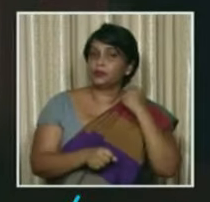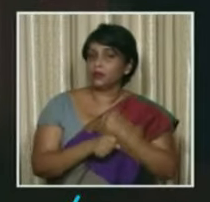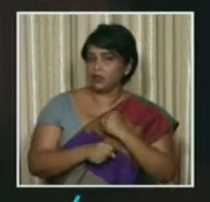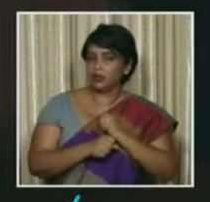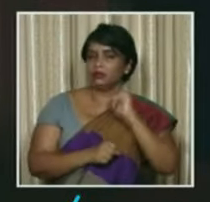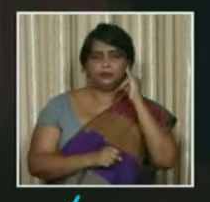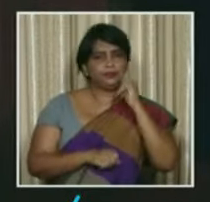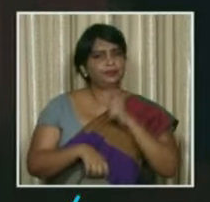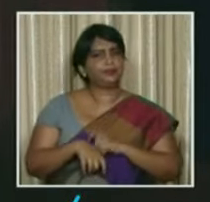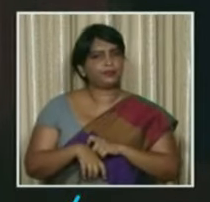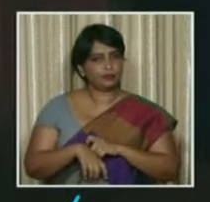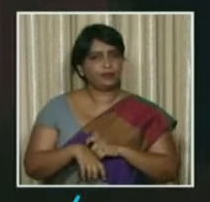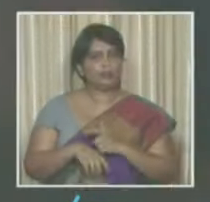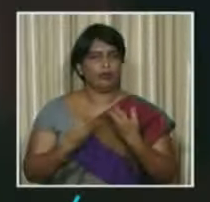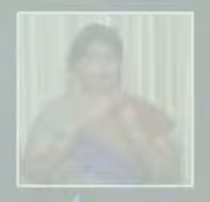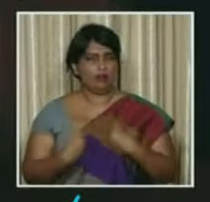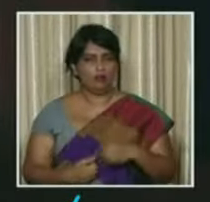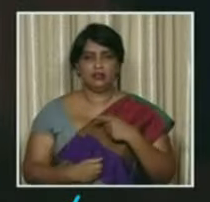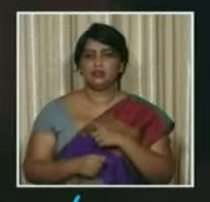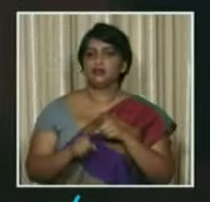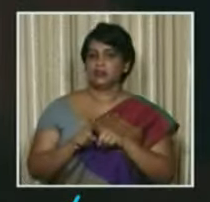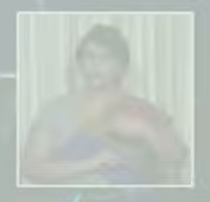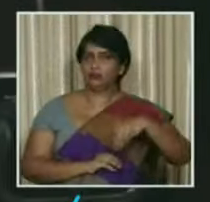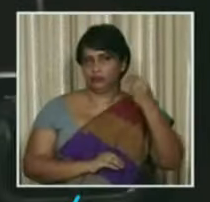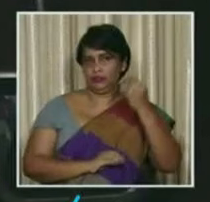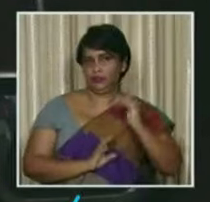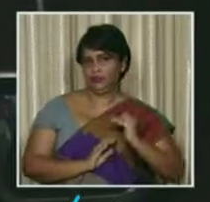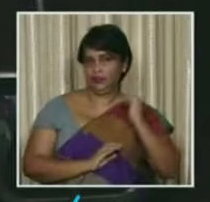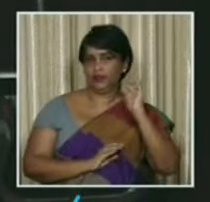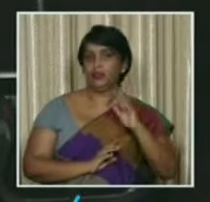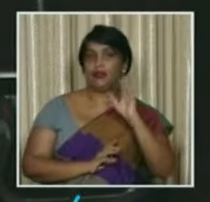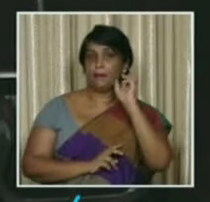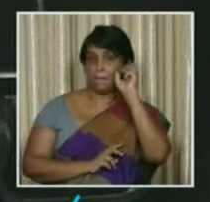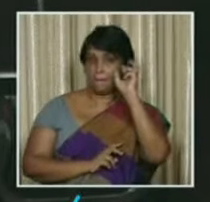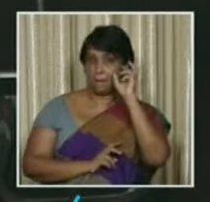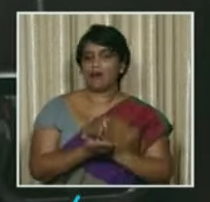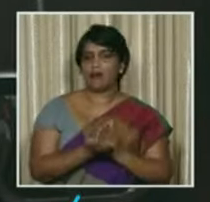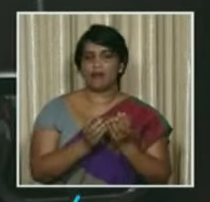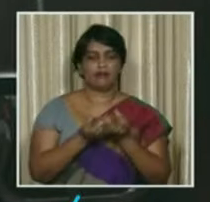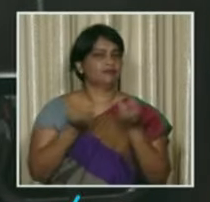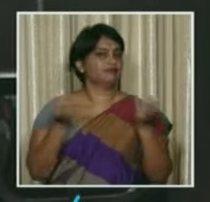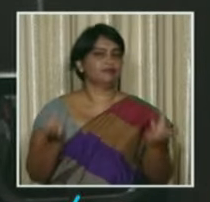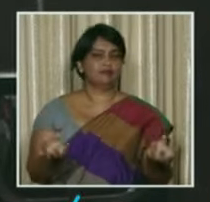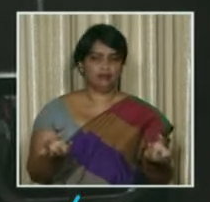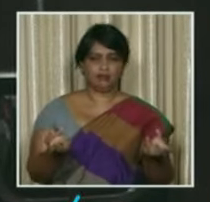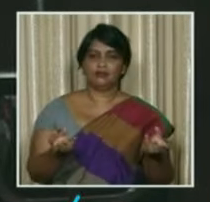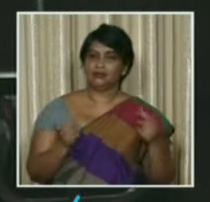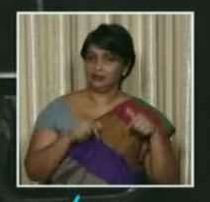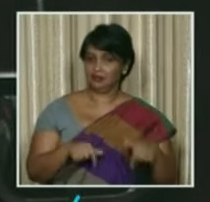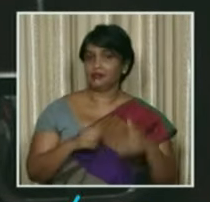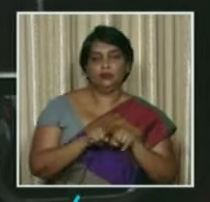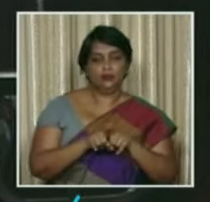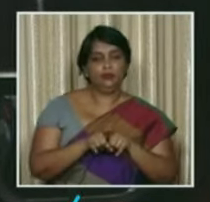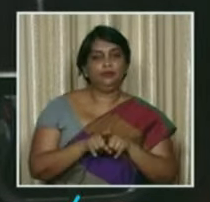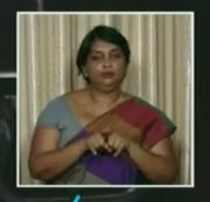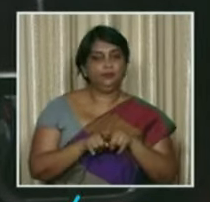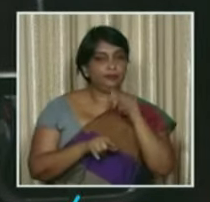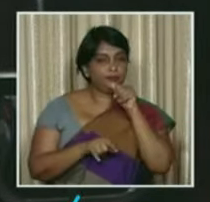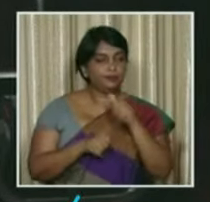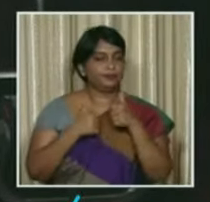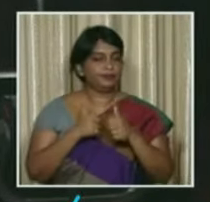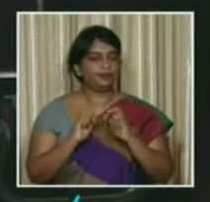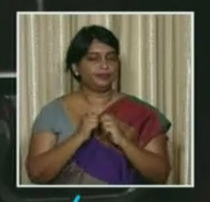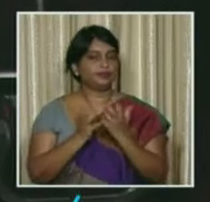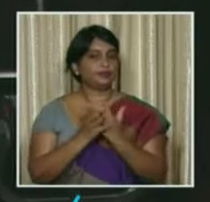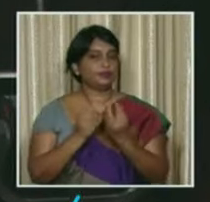සමහර වෙලාවලදී අපොහොසත් වෙනවා. ඒක පාලනය කරන්න. බිත්තරයක් දෙකට කපලා දෙන්න තමයි වෙමින් තියෙන දැන් තියෙන ගානත් එක්ක. සාමාන්‍ය